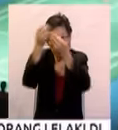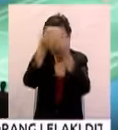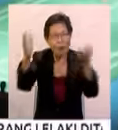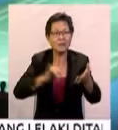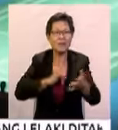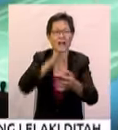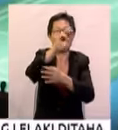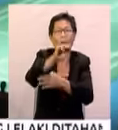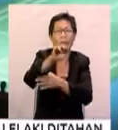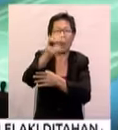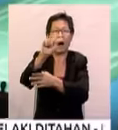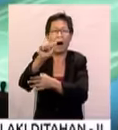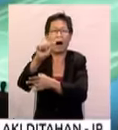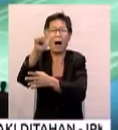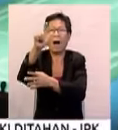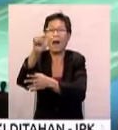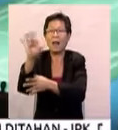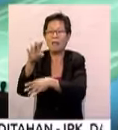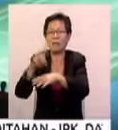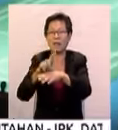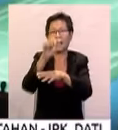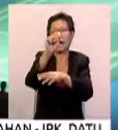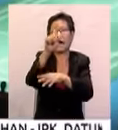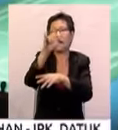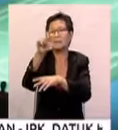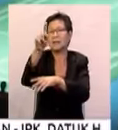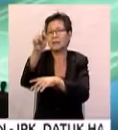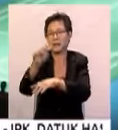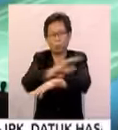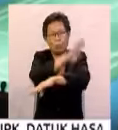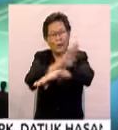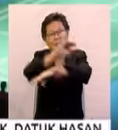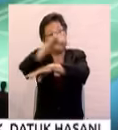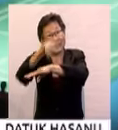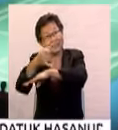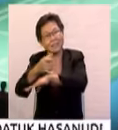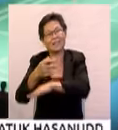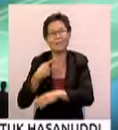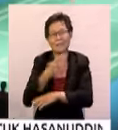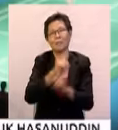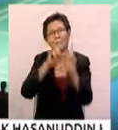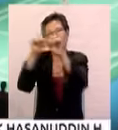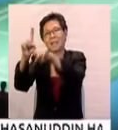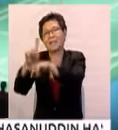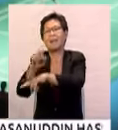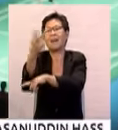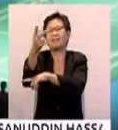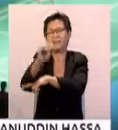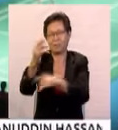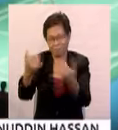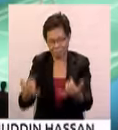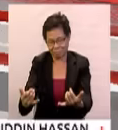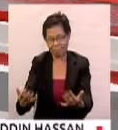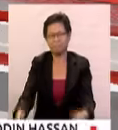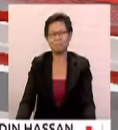Saya Muhammad Alif Ashraf Kamanor di Azziata Arena Bukit Jalil. Kita kembali ke rakan tugas di Angkasa Puri. Silakan.